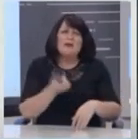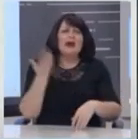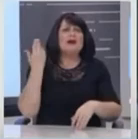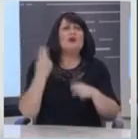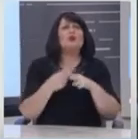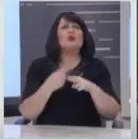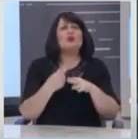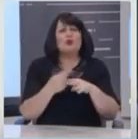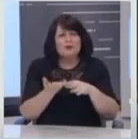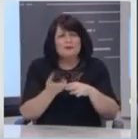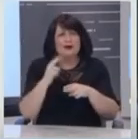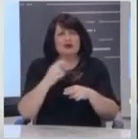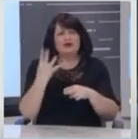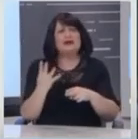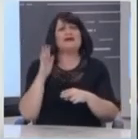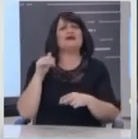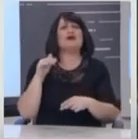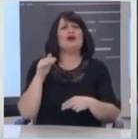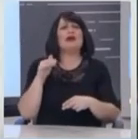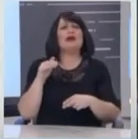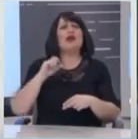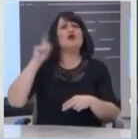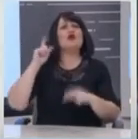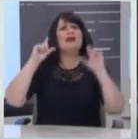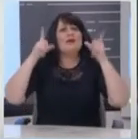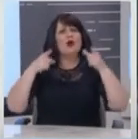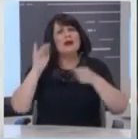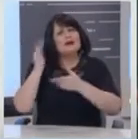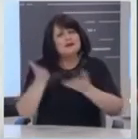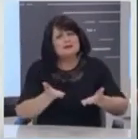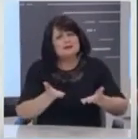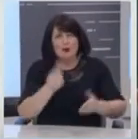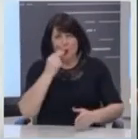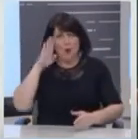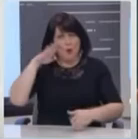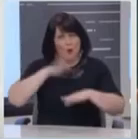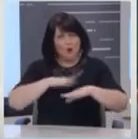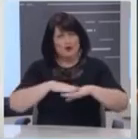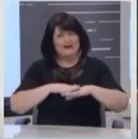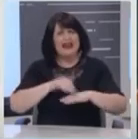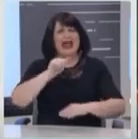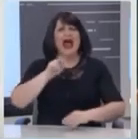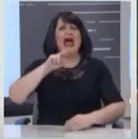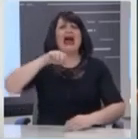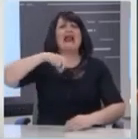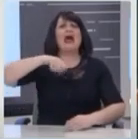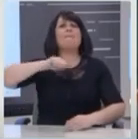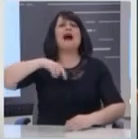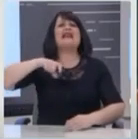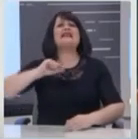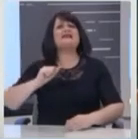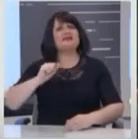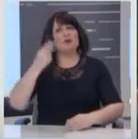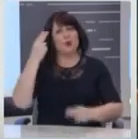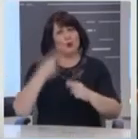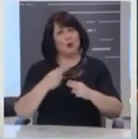κάθε 24 Ιουλίου στη γιορτή της Δημοκρατίας. Η Χούντα έφταιγε για τον Αραπάκη, που ήταν τιμόμενο